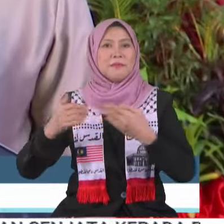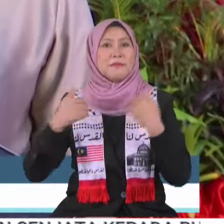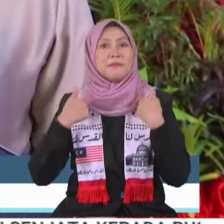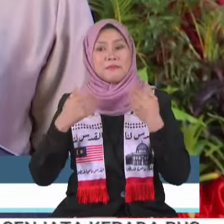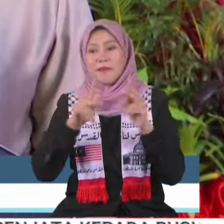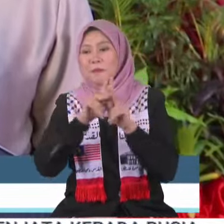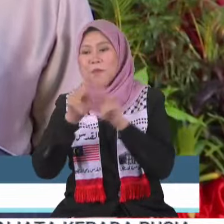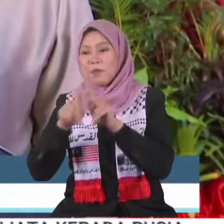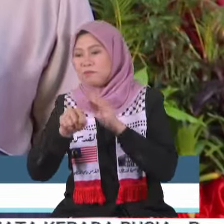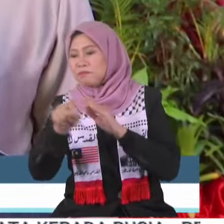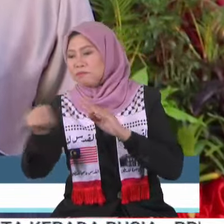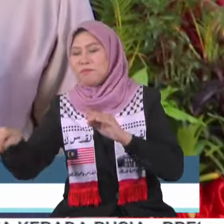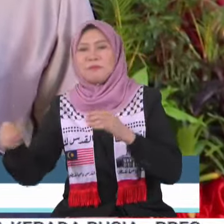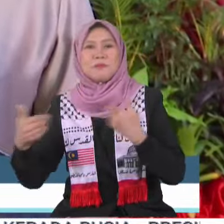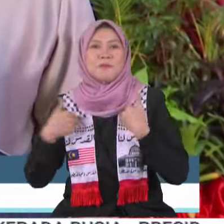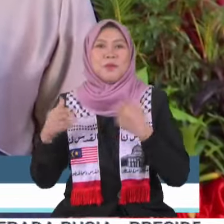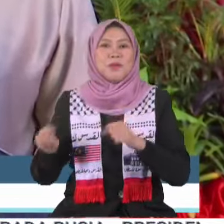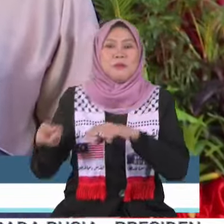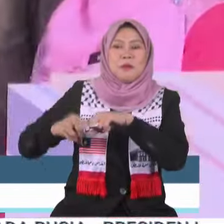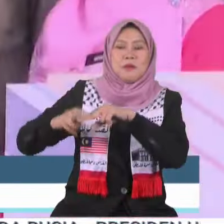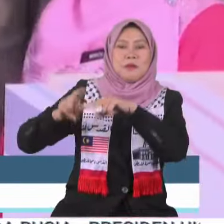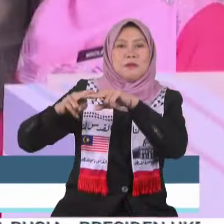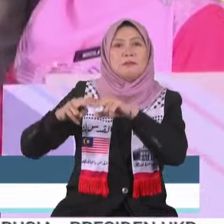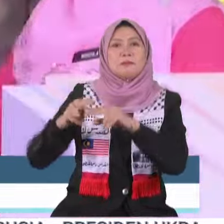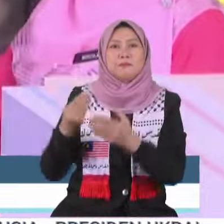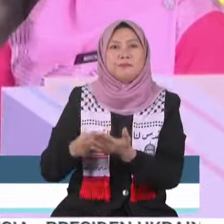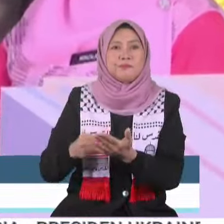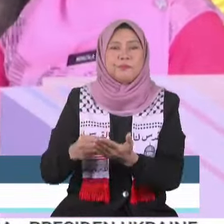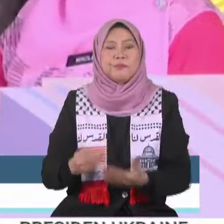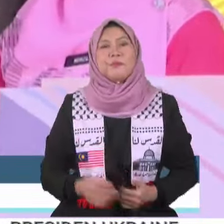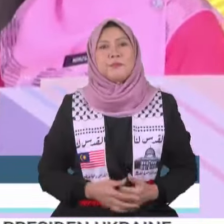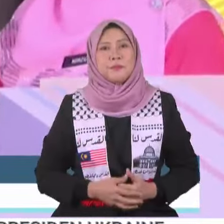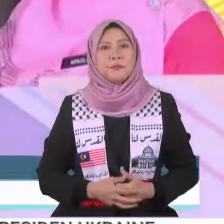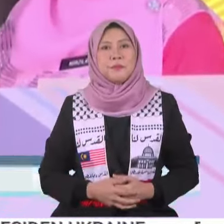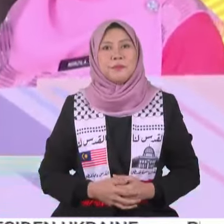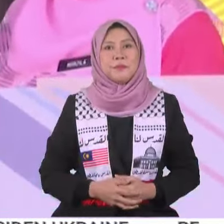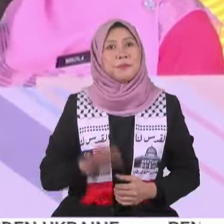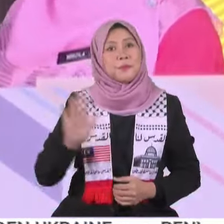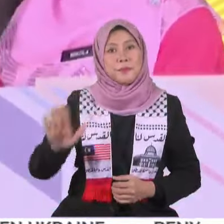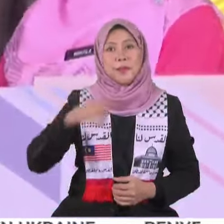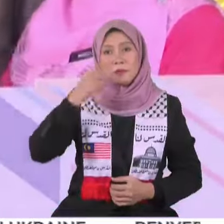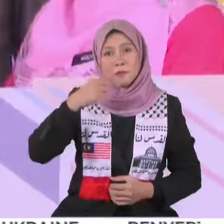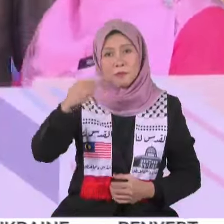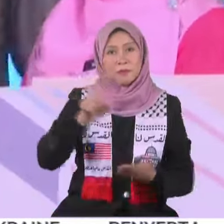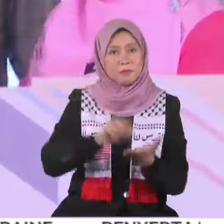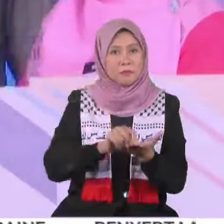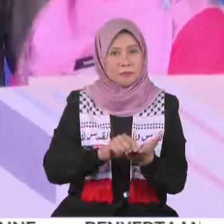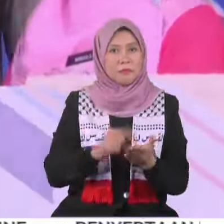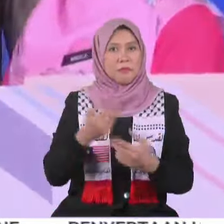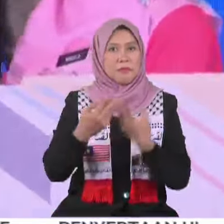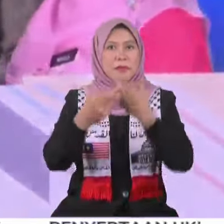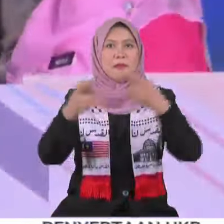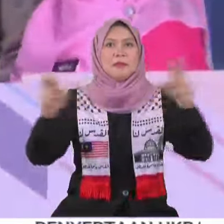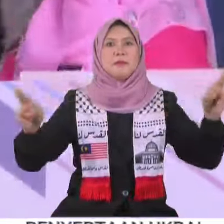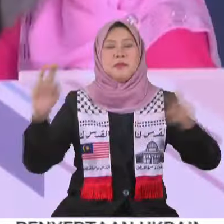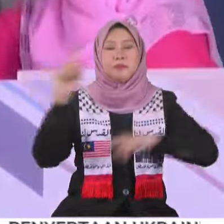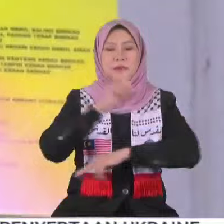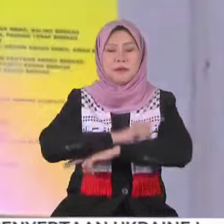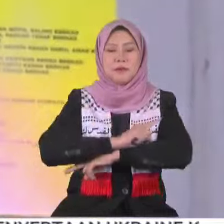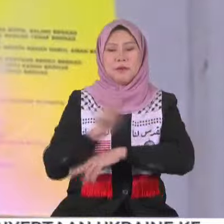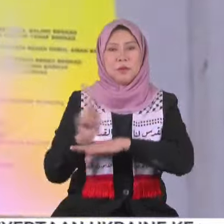bandar ini ya, untuk lebih meningkat. 2-1. Beliau bercakap kepada pemberita selepas merasmikan Hari